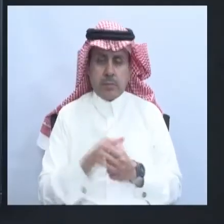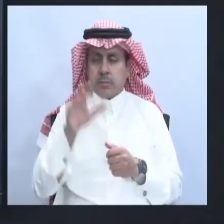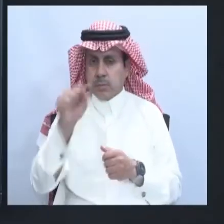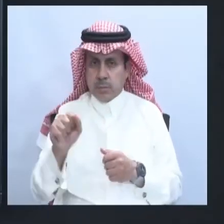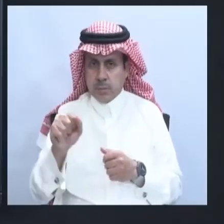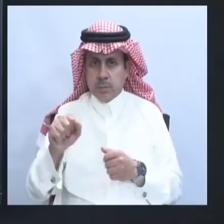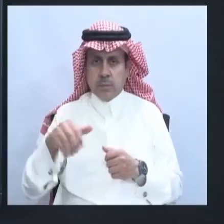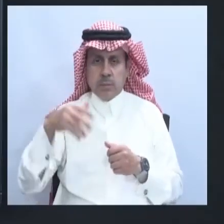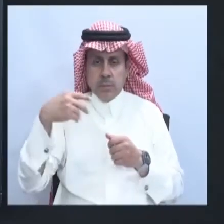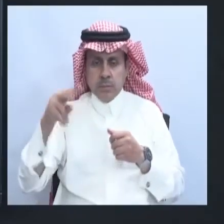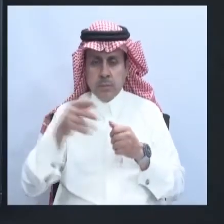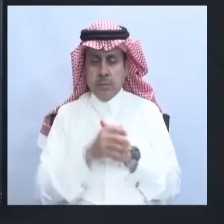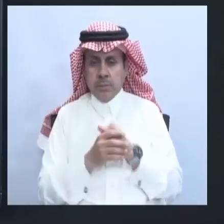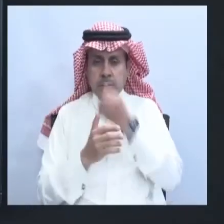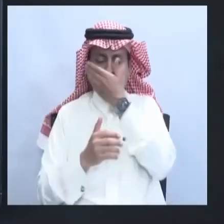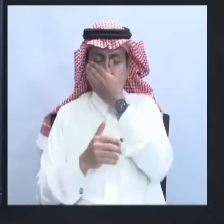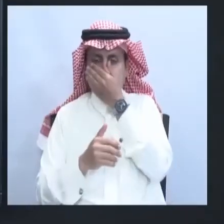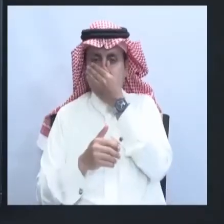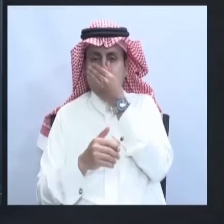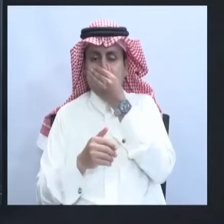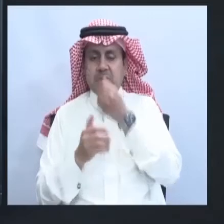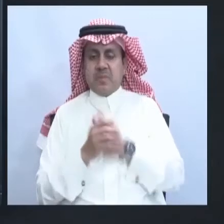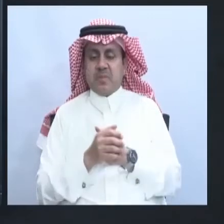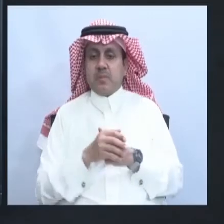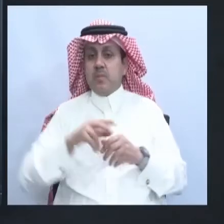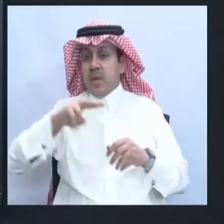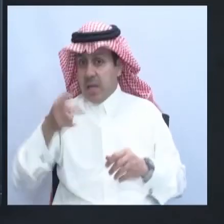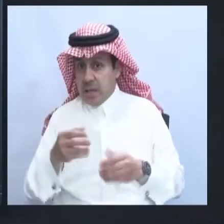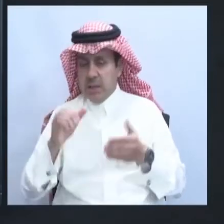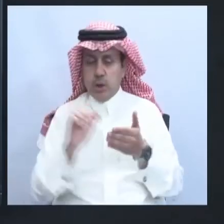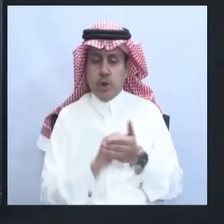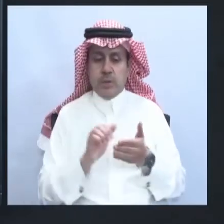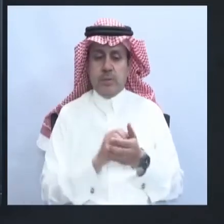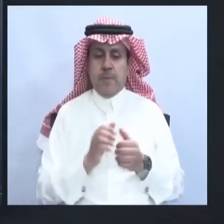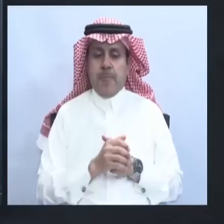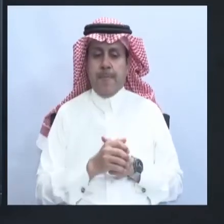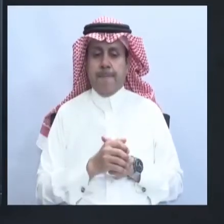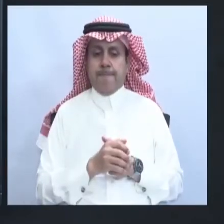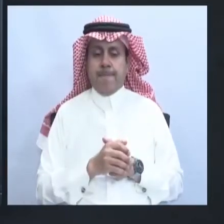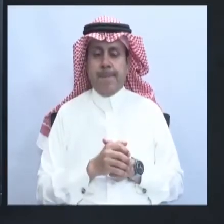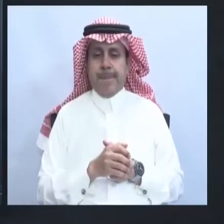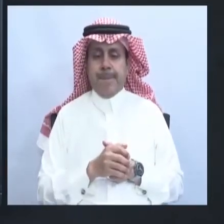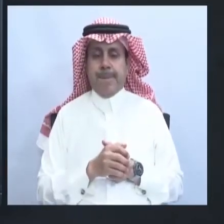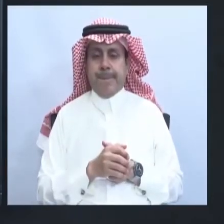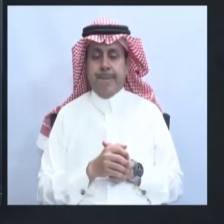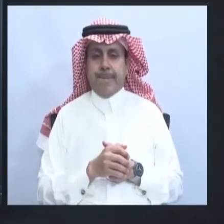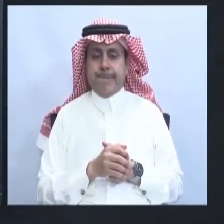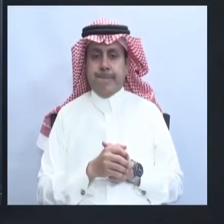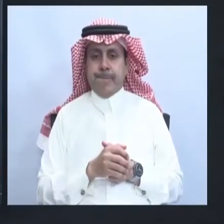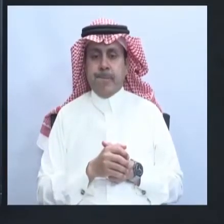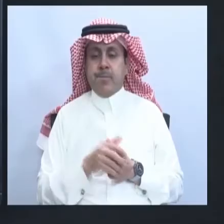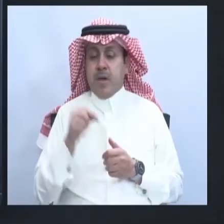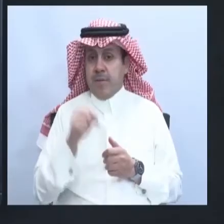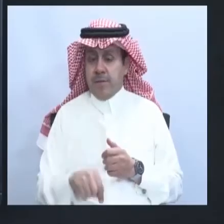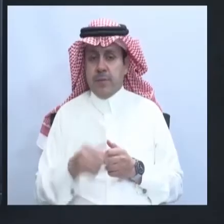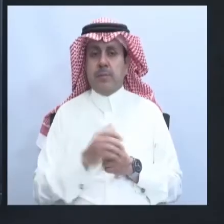اذا هذا يبين لك ما هو عكس هذا الشرط وانه لا يصح البيع بهذه الصوره عندنا